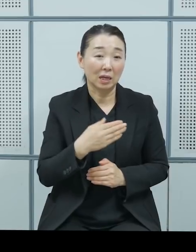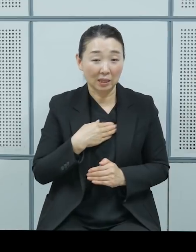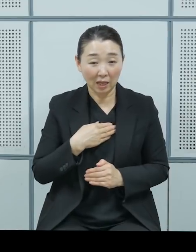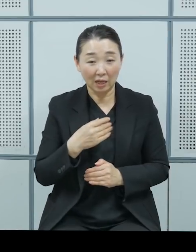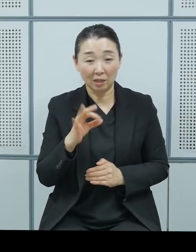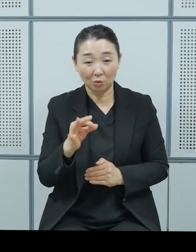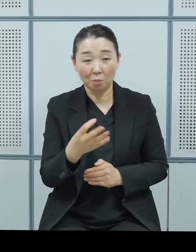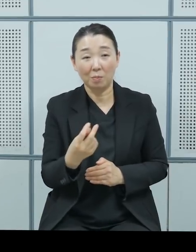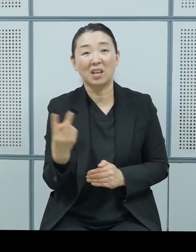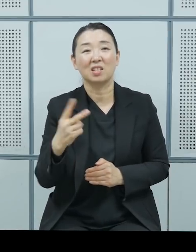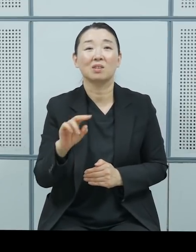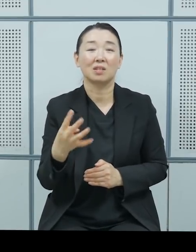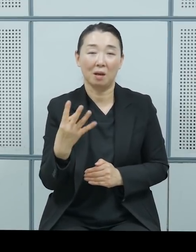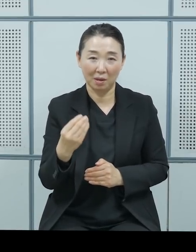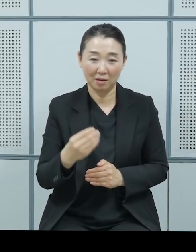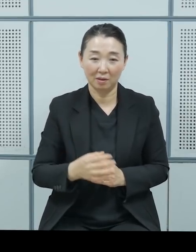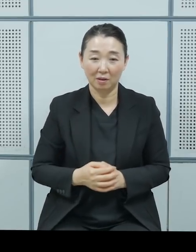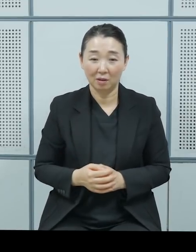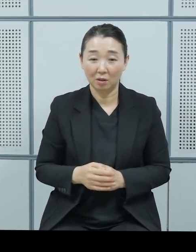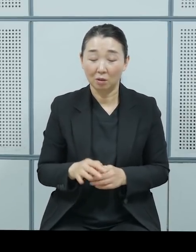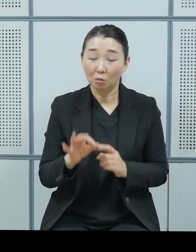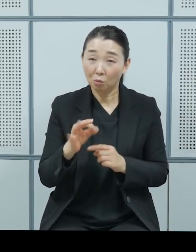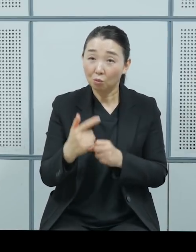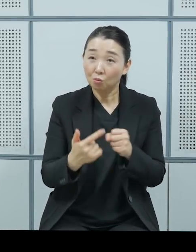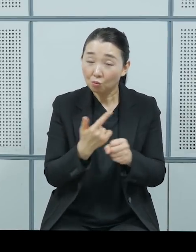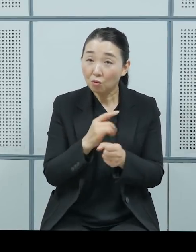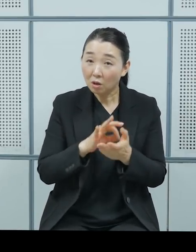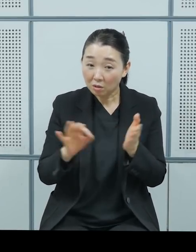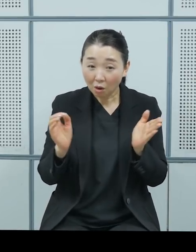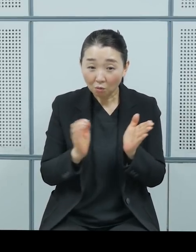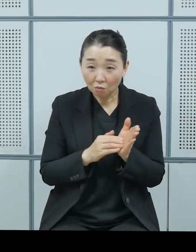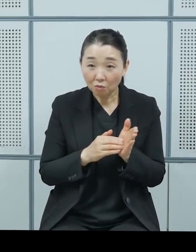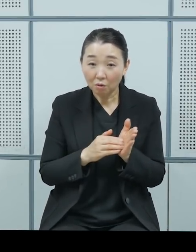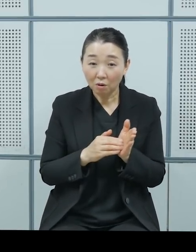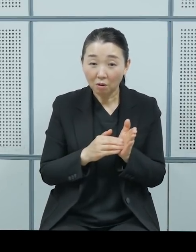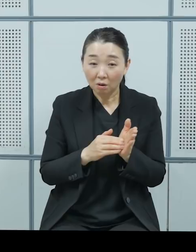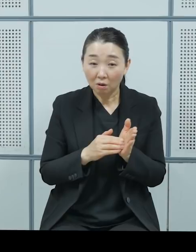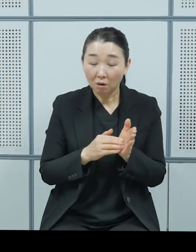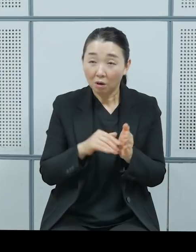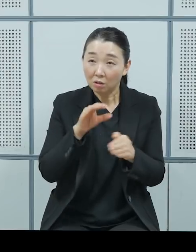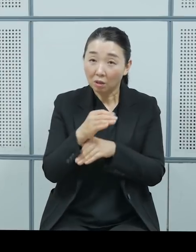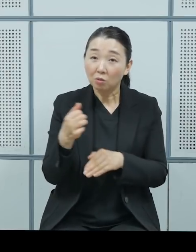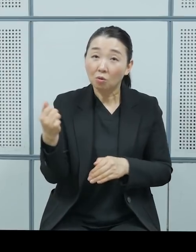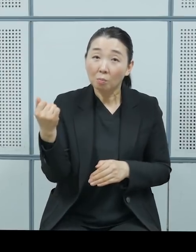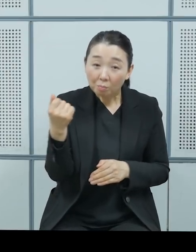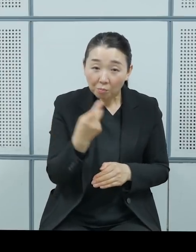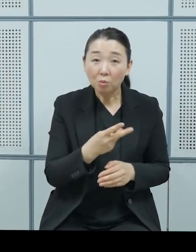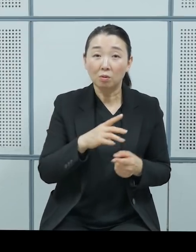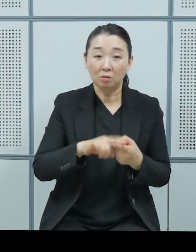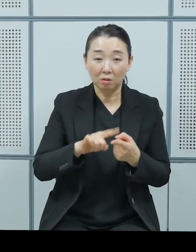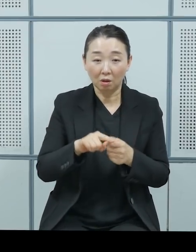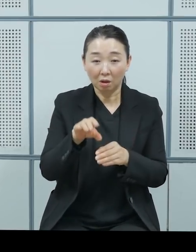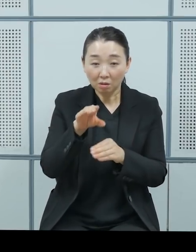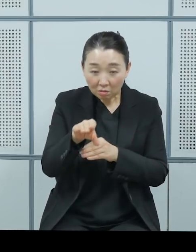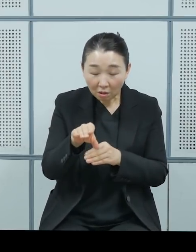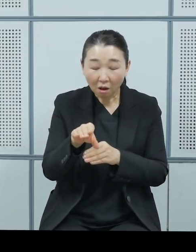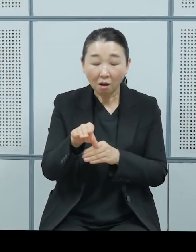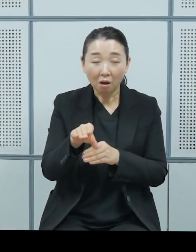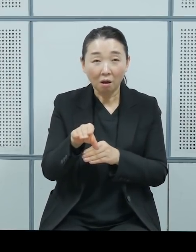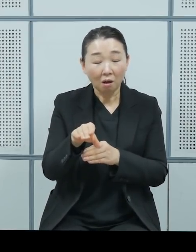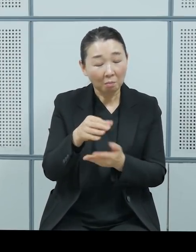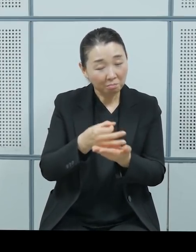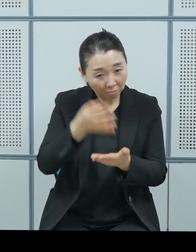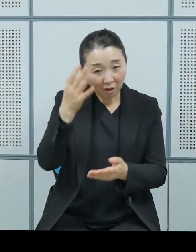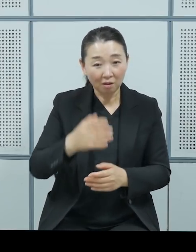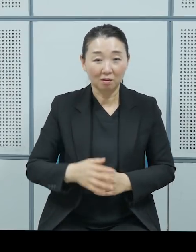가져온 돈이 2,400이었어요. 네. 그 차는 희한하게 6년을 써도요. 값이 차 그렇게- 번호판 값이 차 자체보다도 더